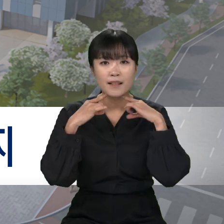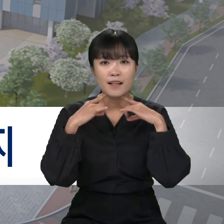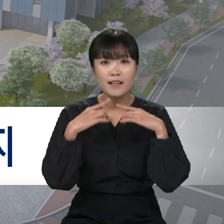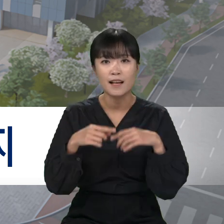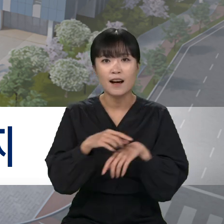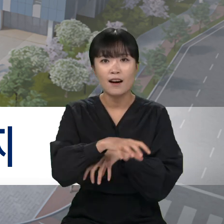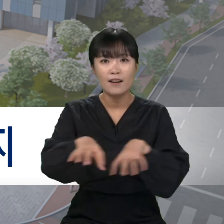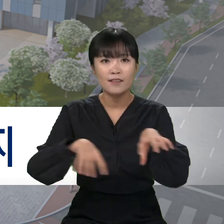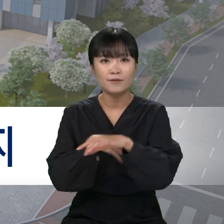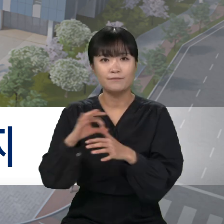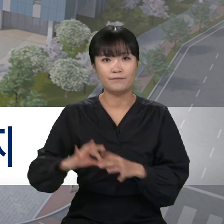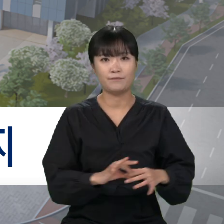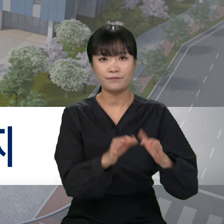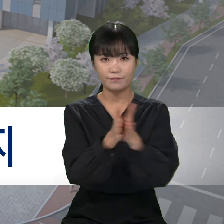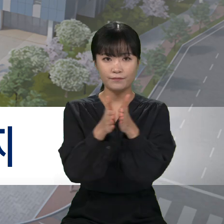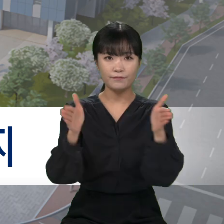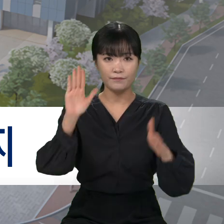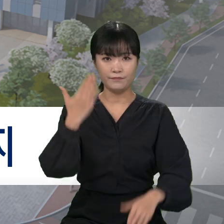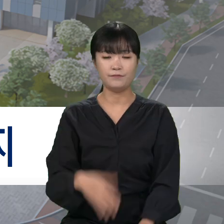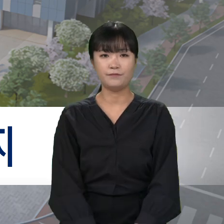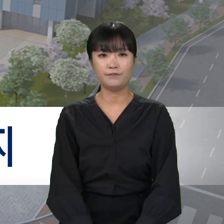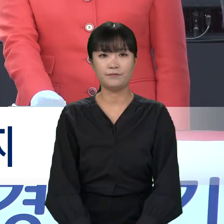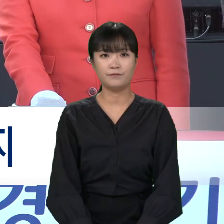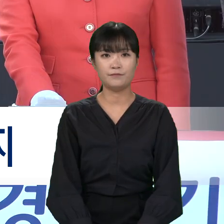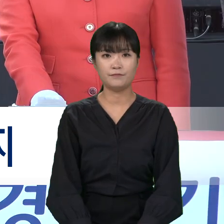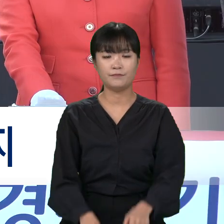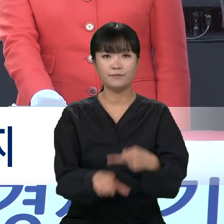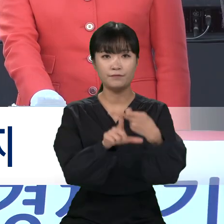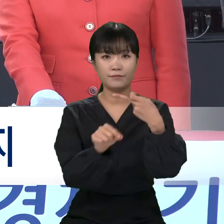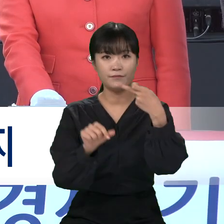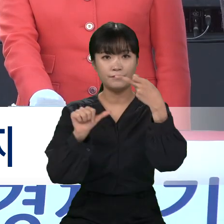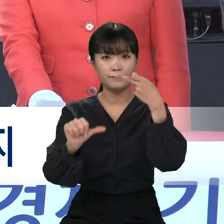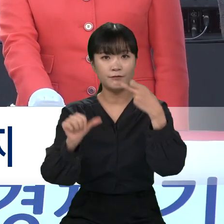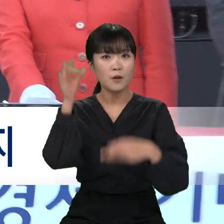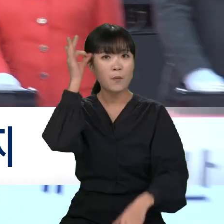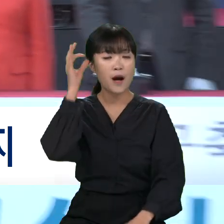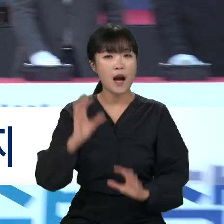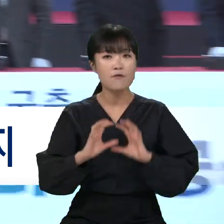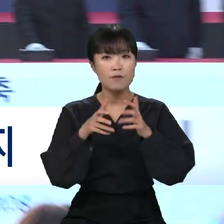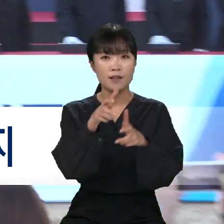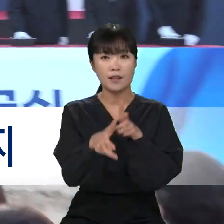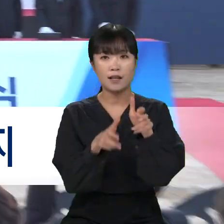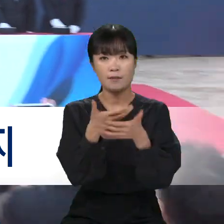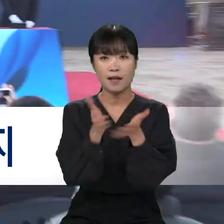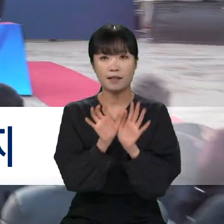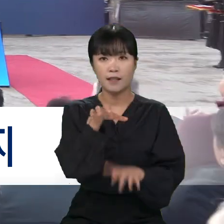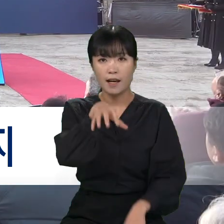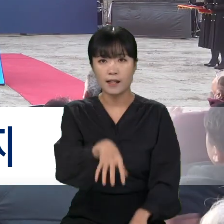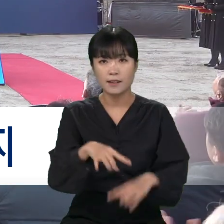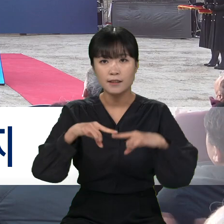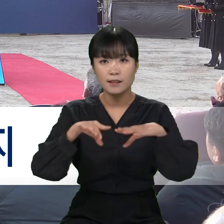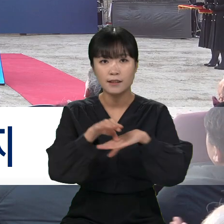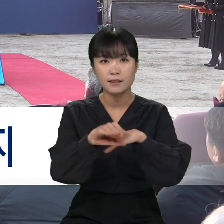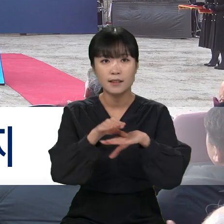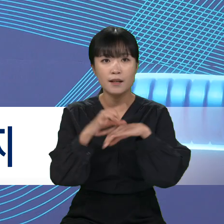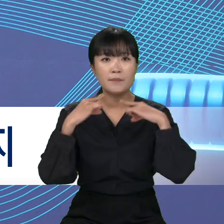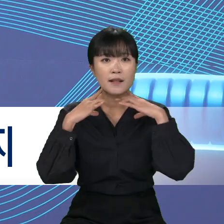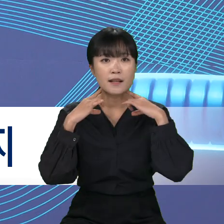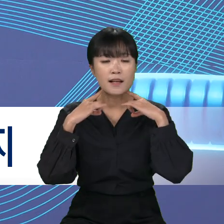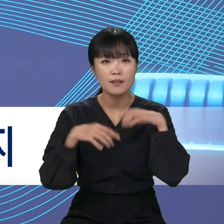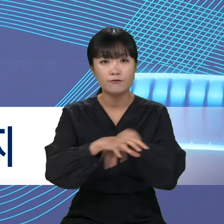클러스터가 포항에 둥지를 듭니다 포항시는 5일 포항 블루밸리 국가